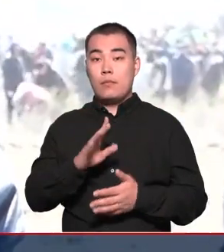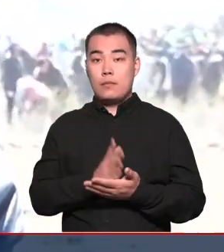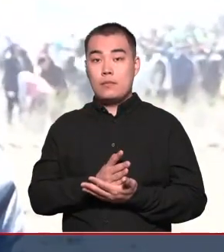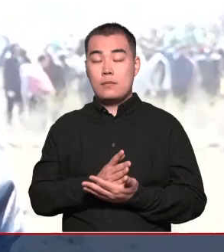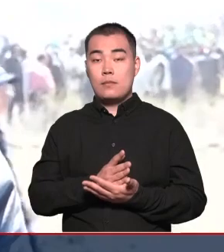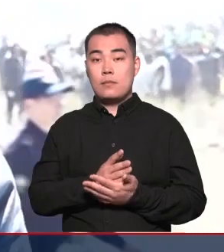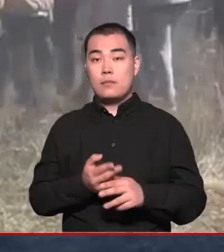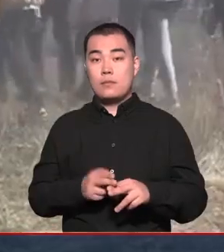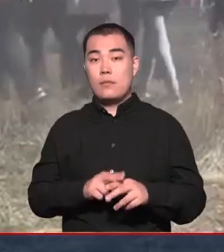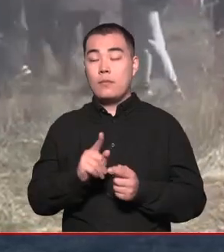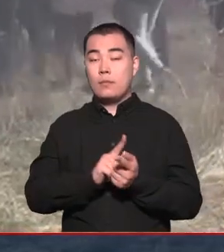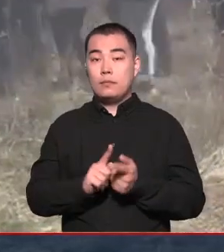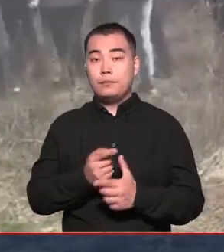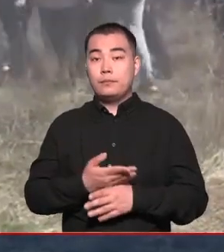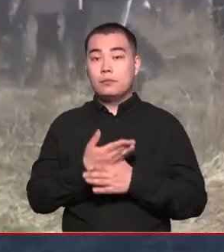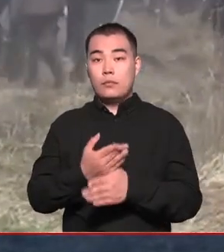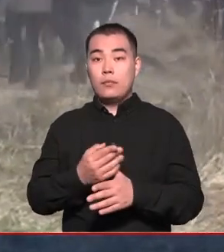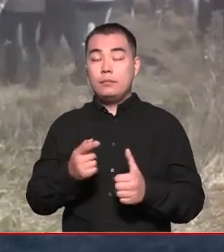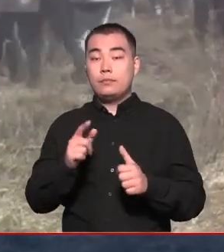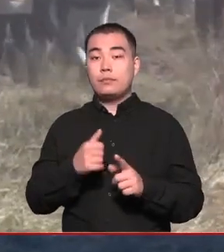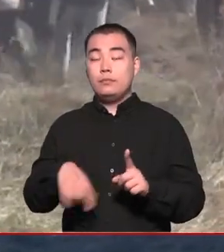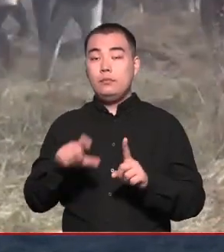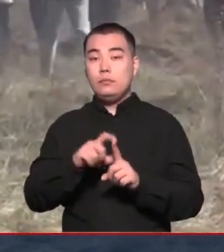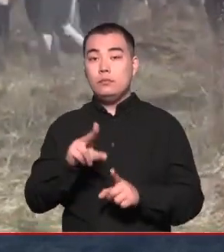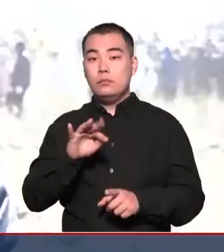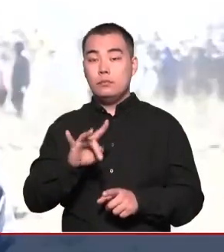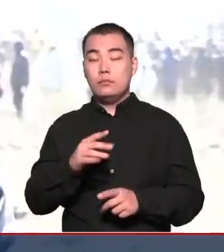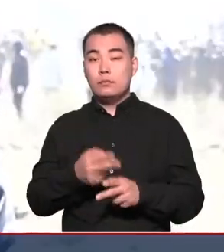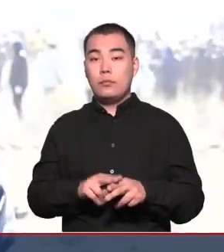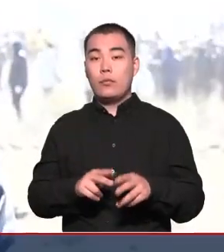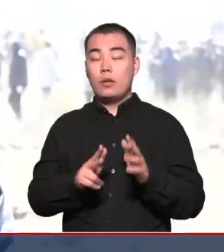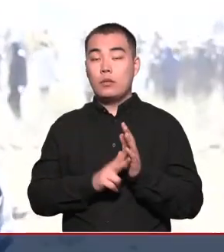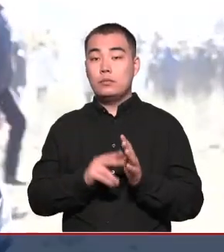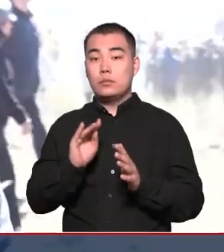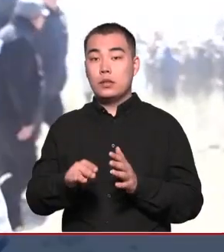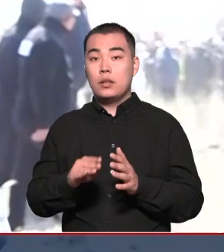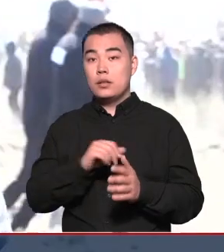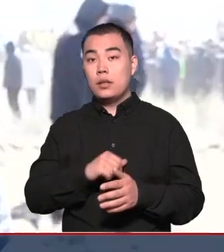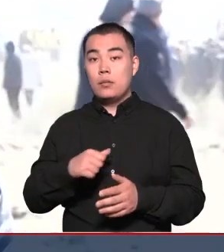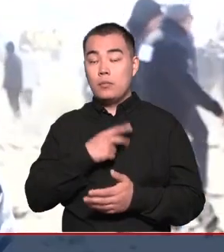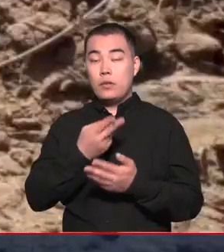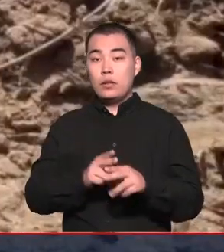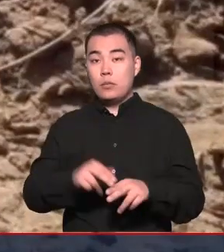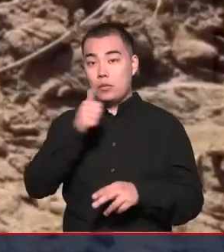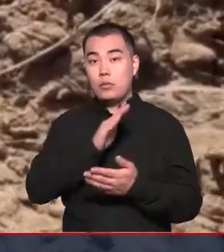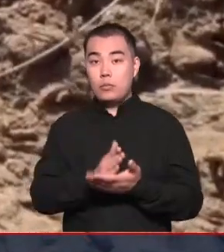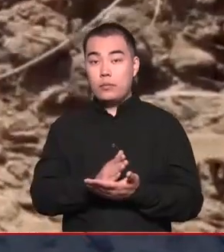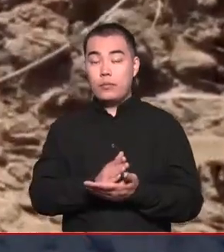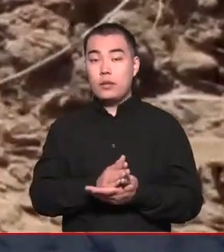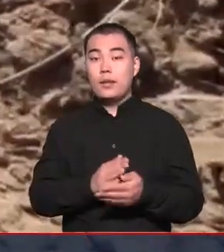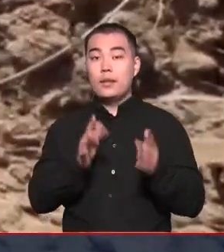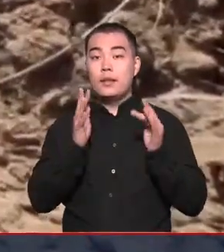помочь восстановлению соснового бора. 8500 саженцев сосны обыкновенной будет высаживаться в этом году.